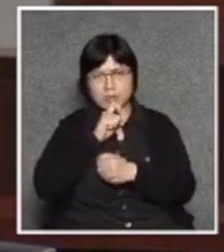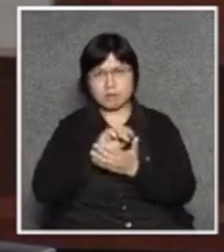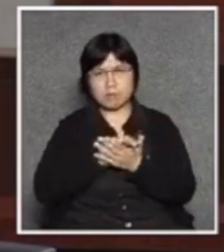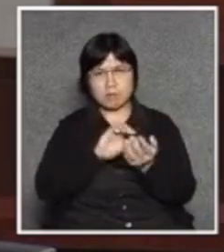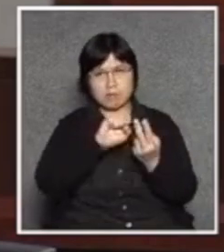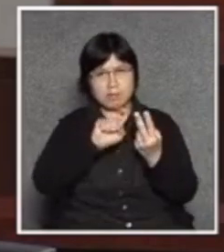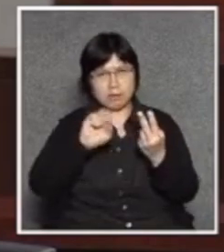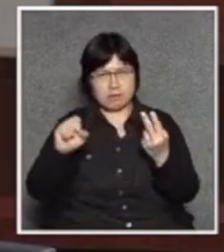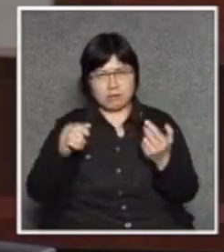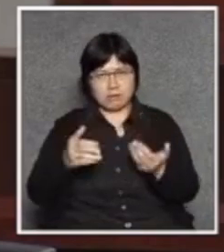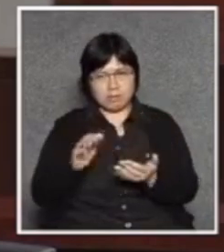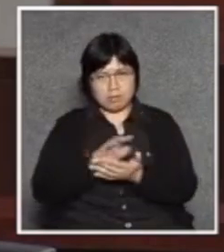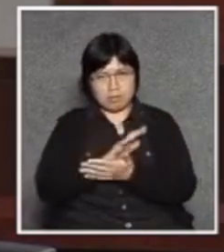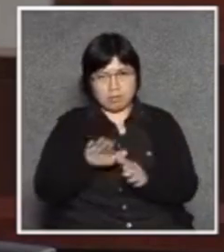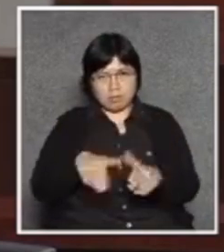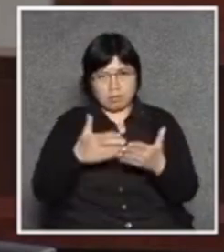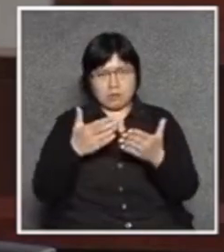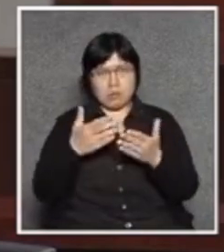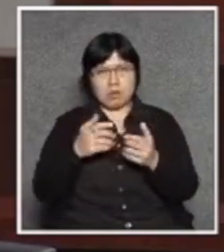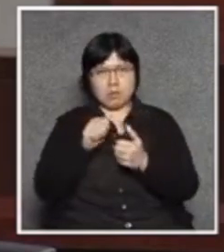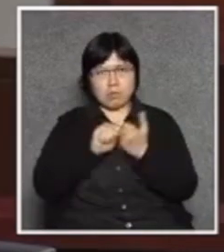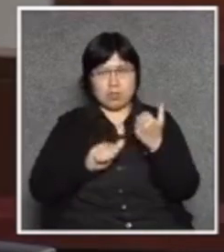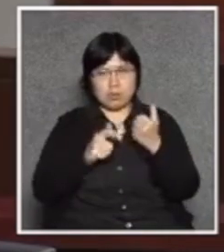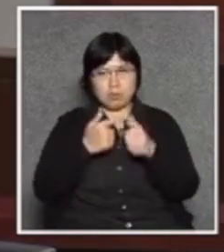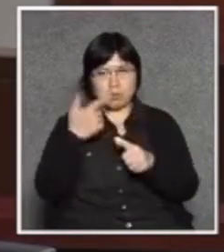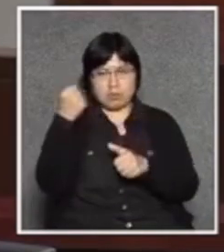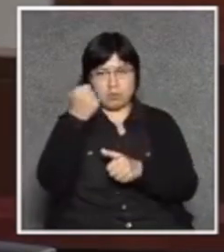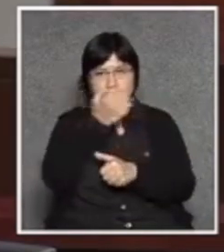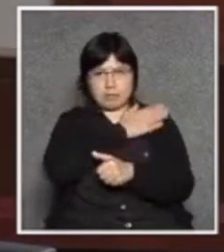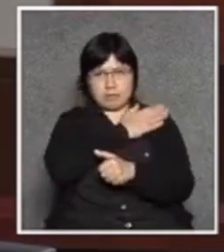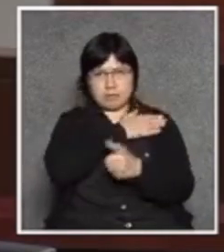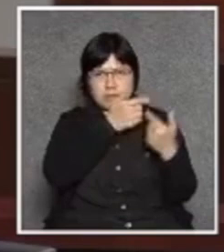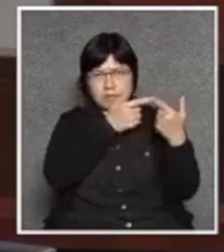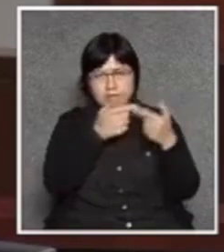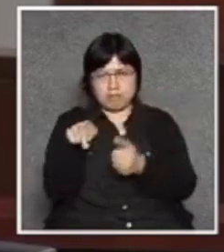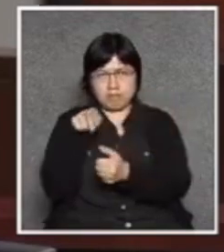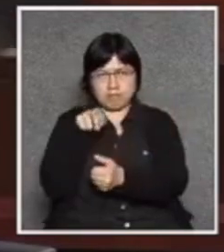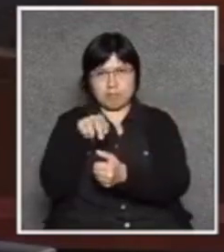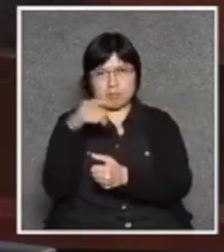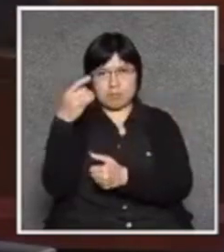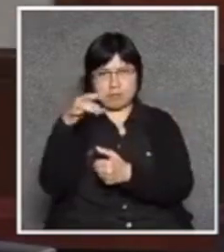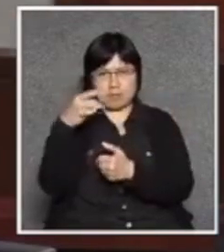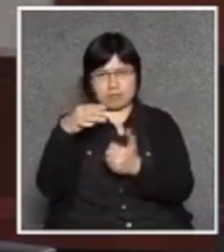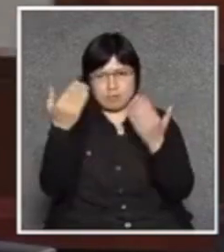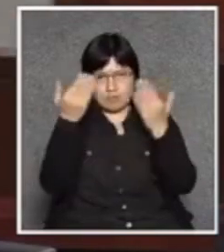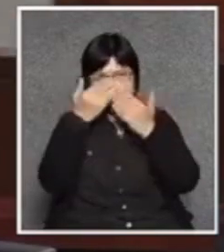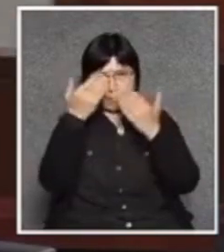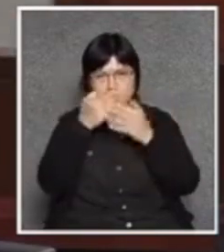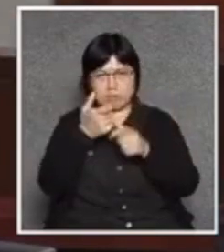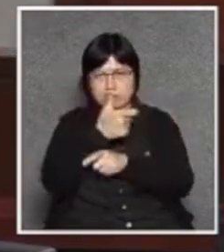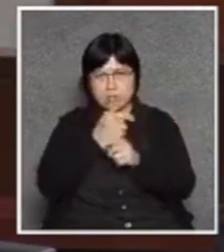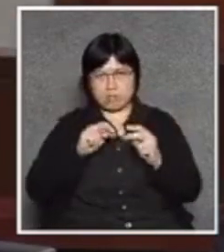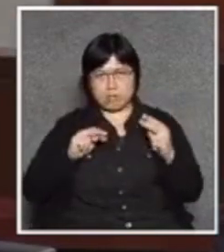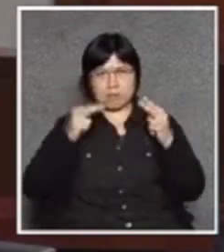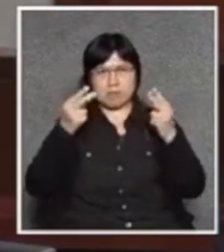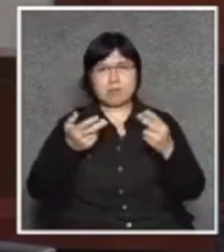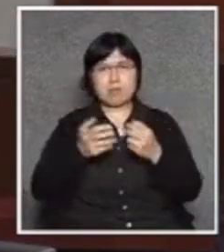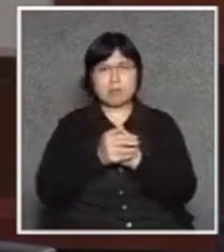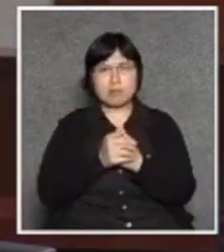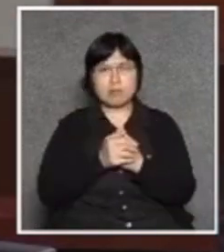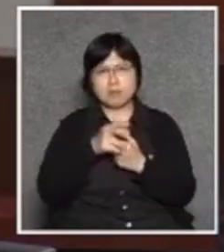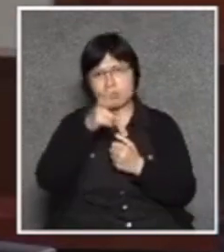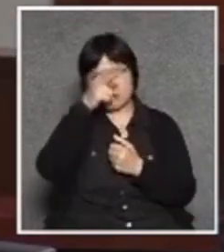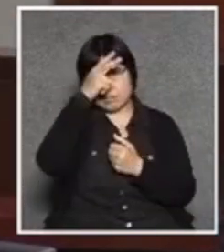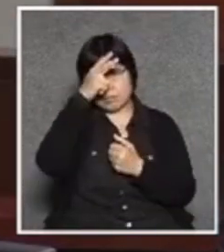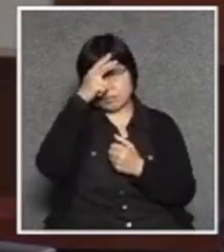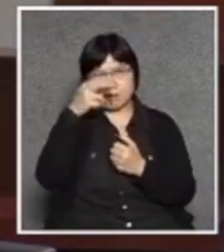2010年起擔任委員會主席，一直監察免費電視市場的發展。特區政